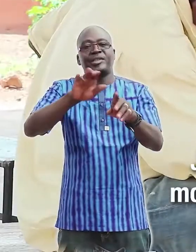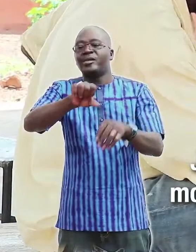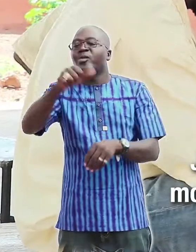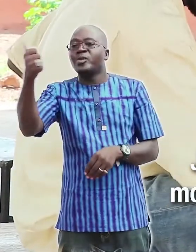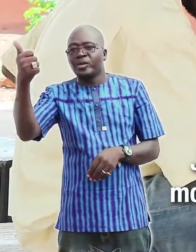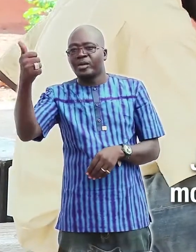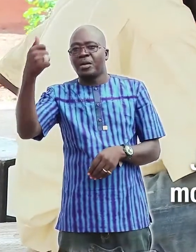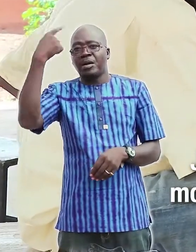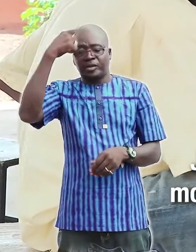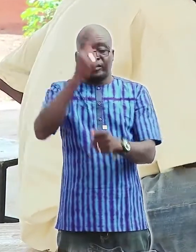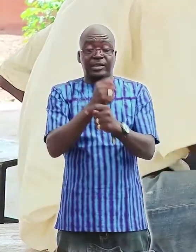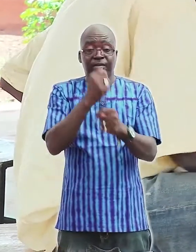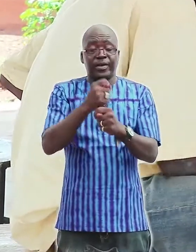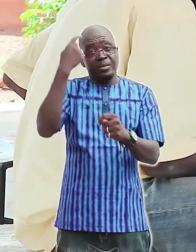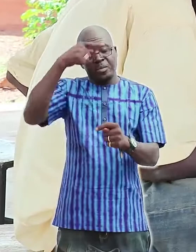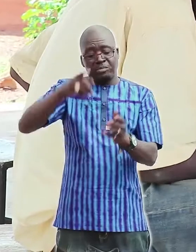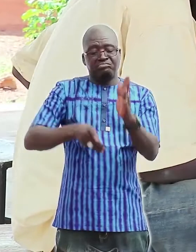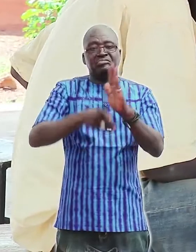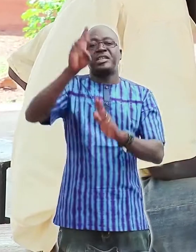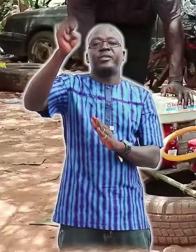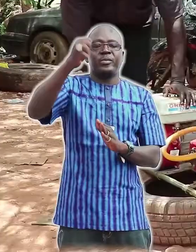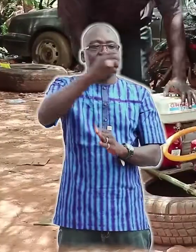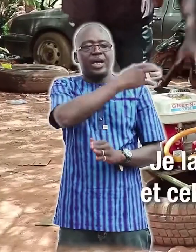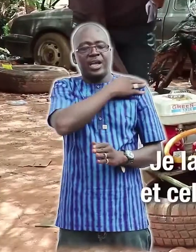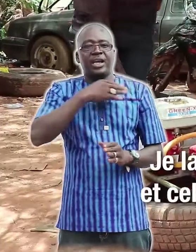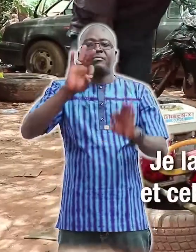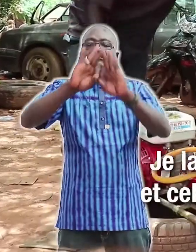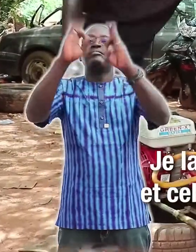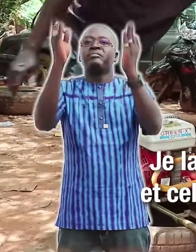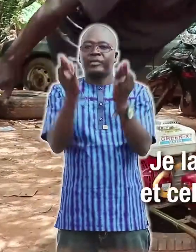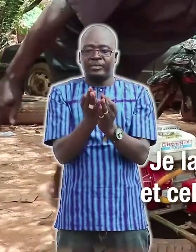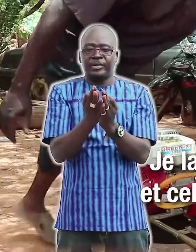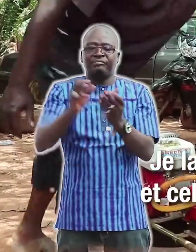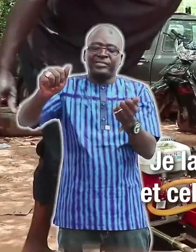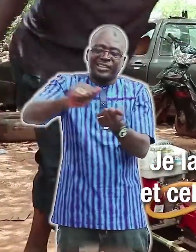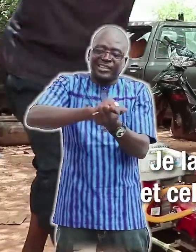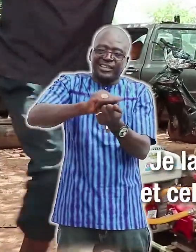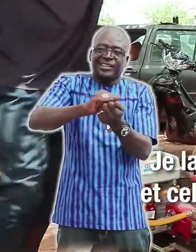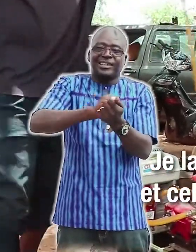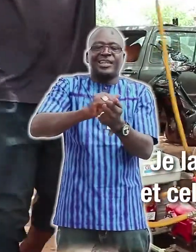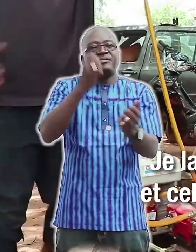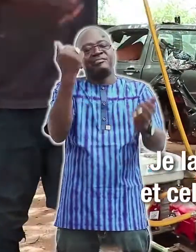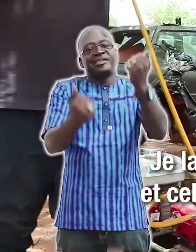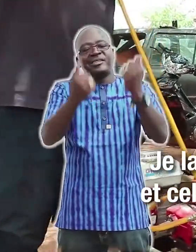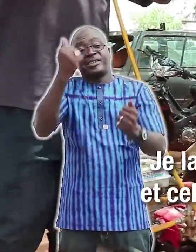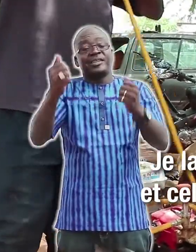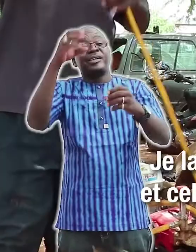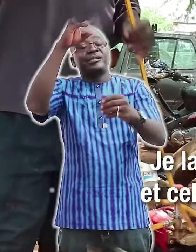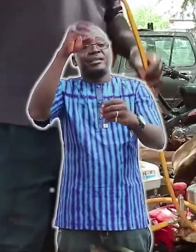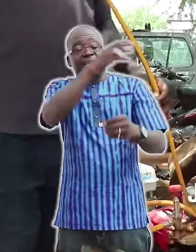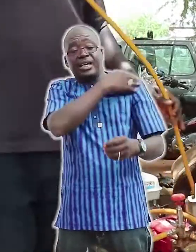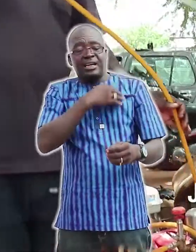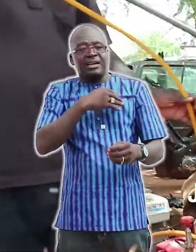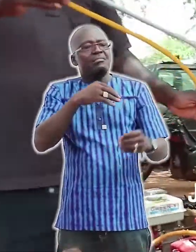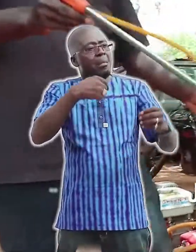mène des activités pour mon développement personnel et celui de ma famille. Je lave des engins dans un garage et cela me permet de gagner